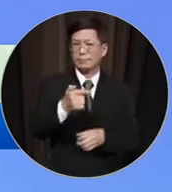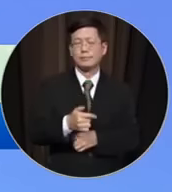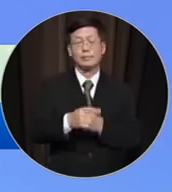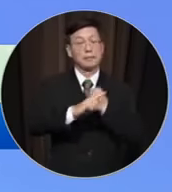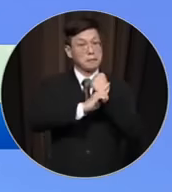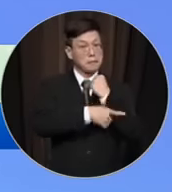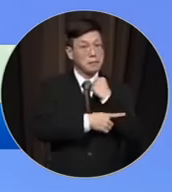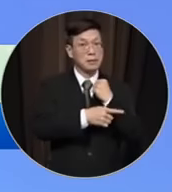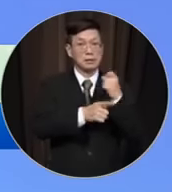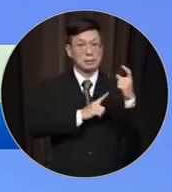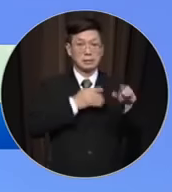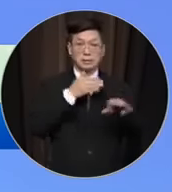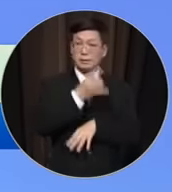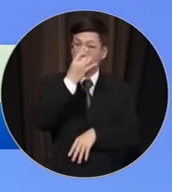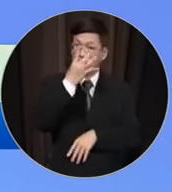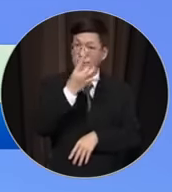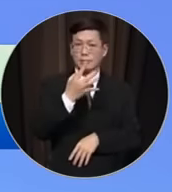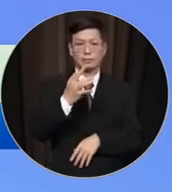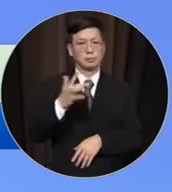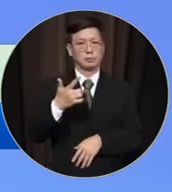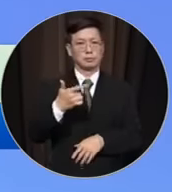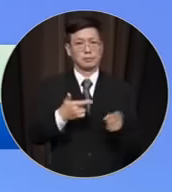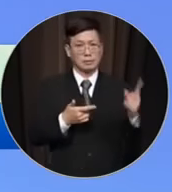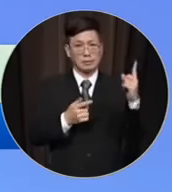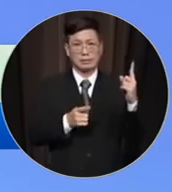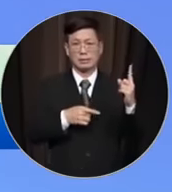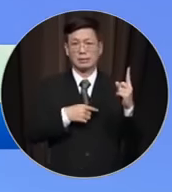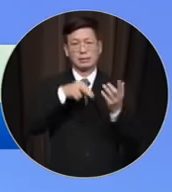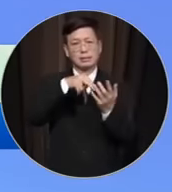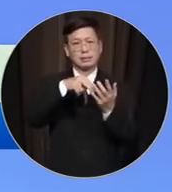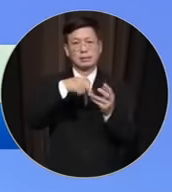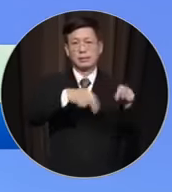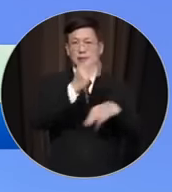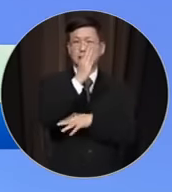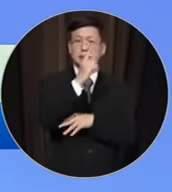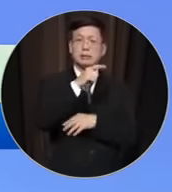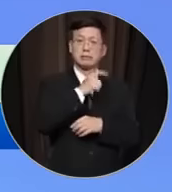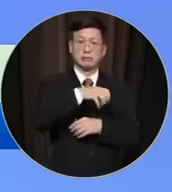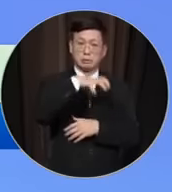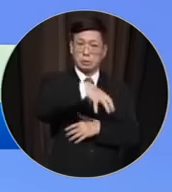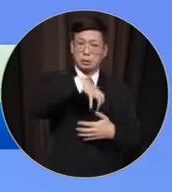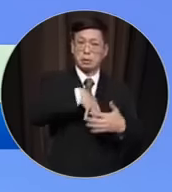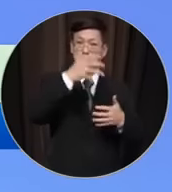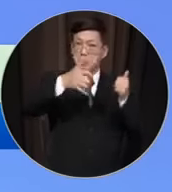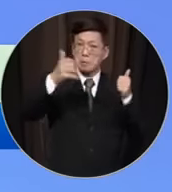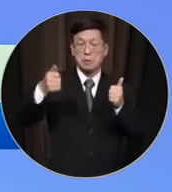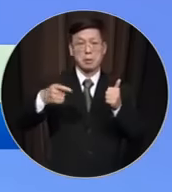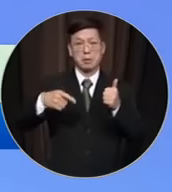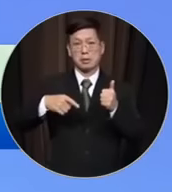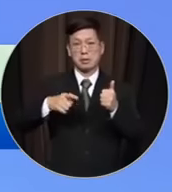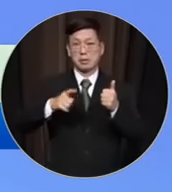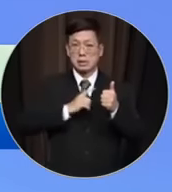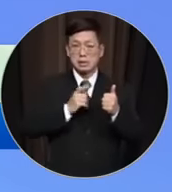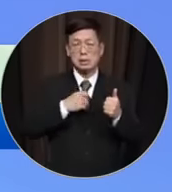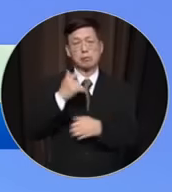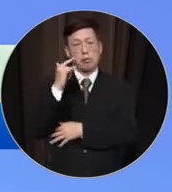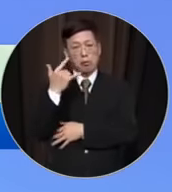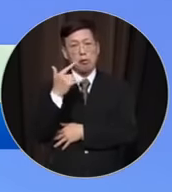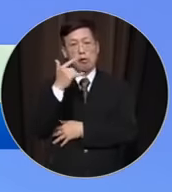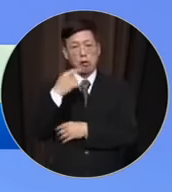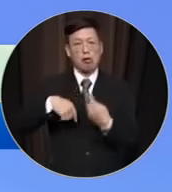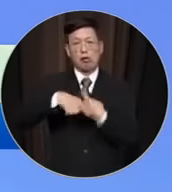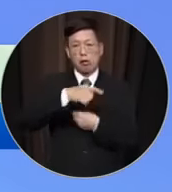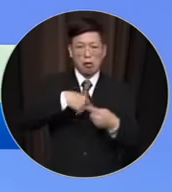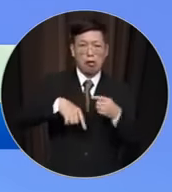法案没有办法过，不只是在场的行政官员跟立法院里面所有的职员在那边空转空